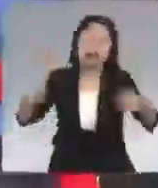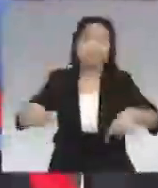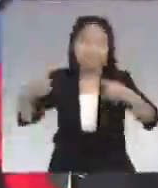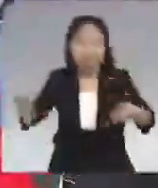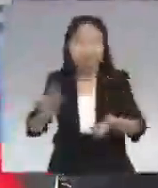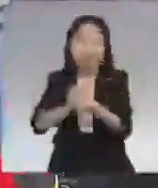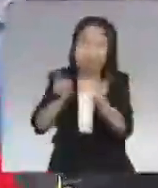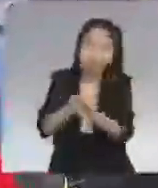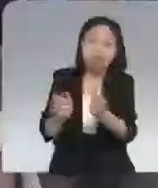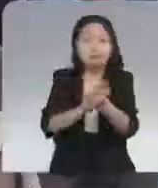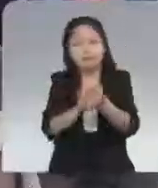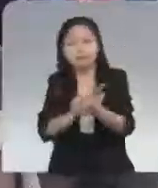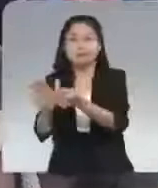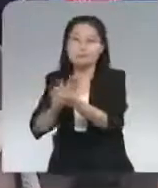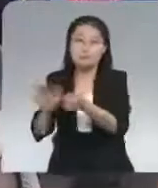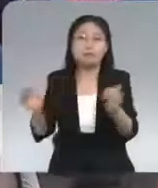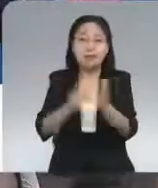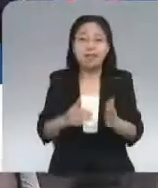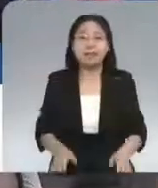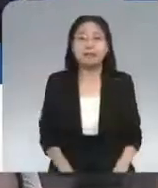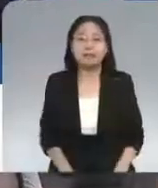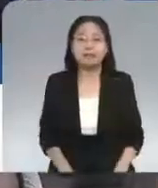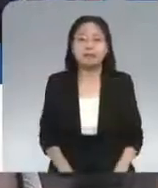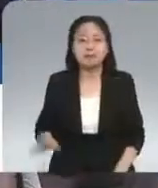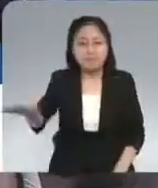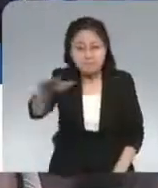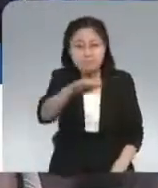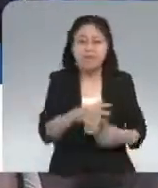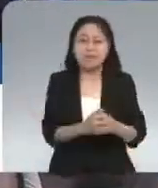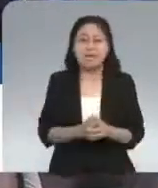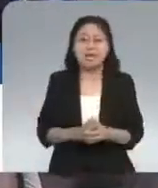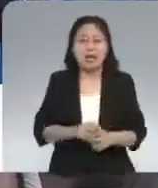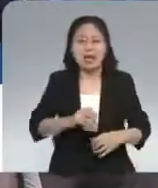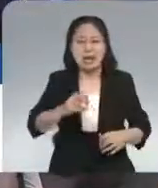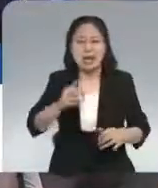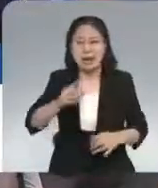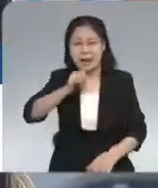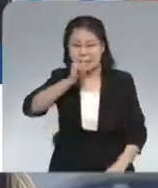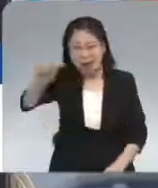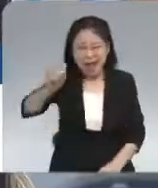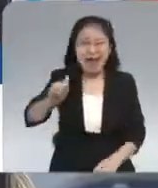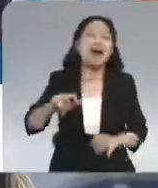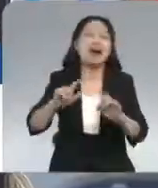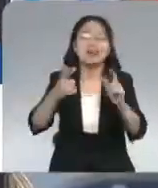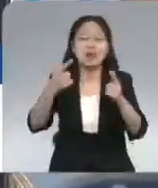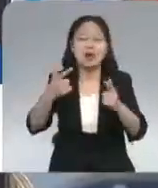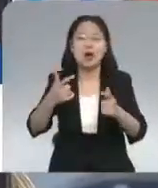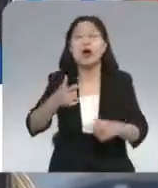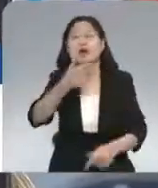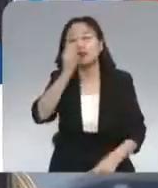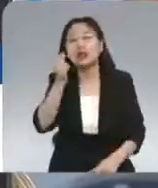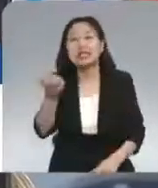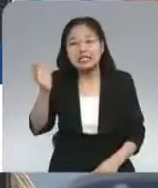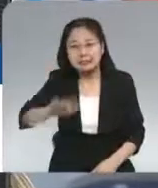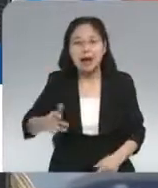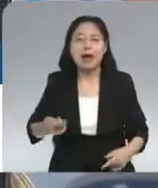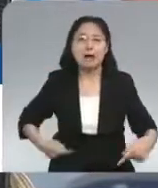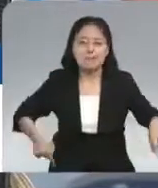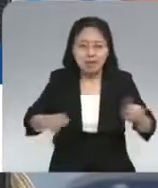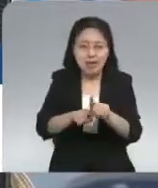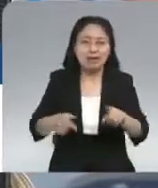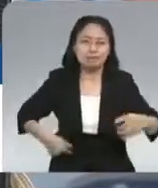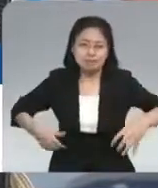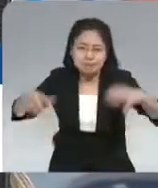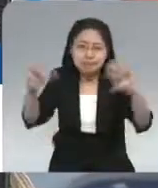cette allocution est différente de la vérité car l'entreprise a dû suspendre ses opérations pendant plus de 50 jours, ce qui